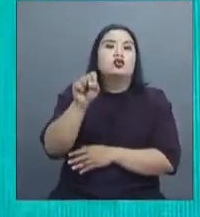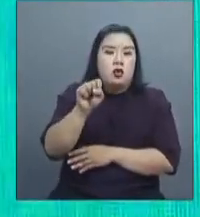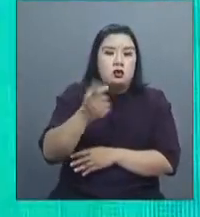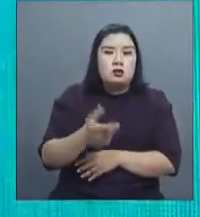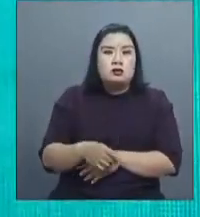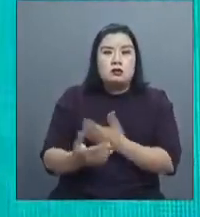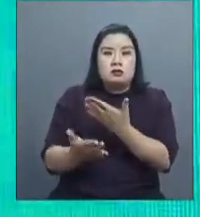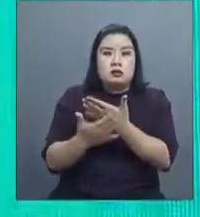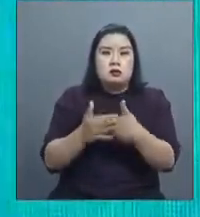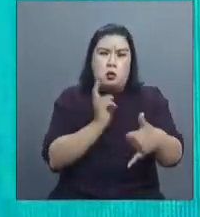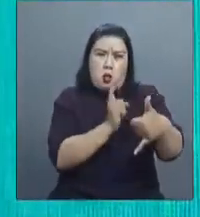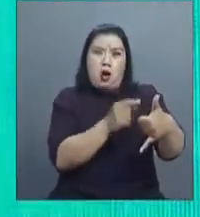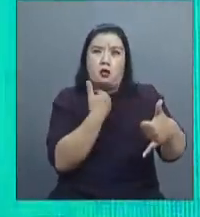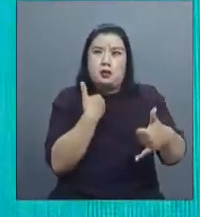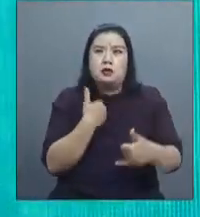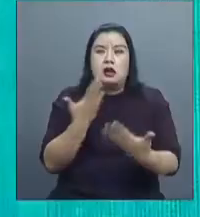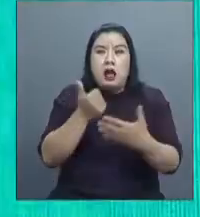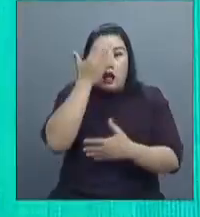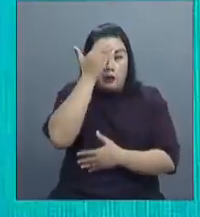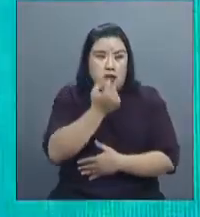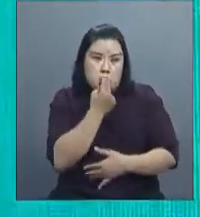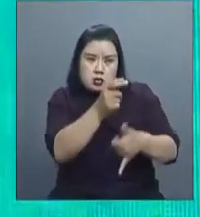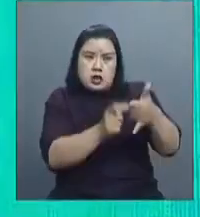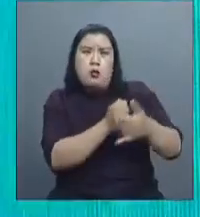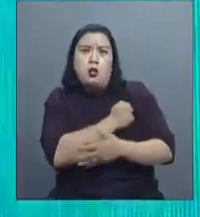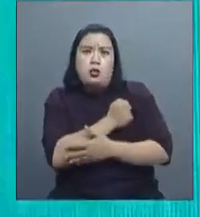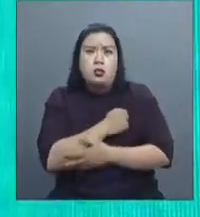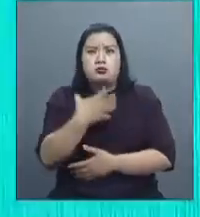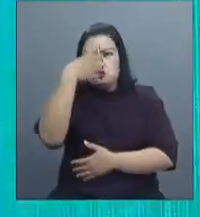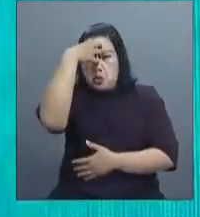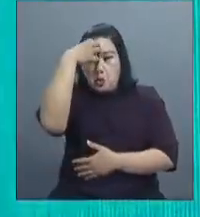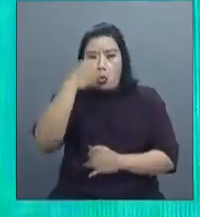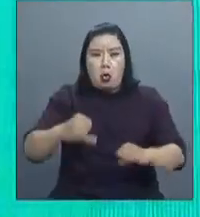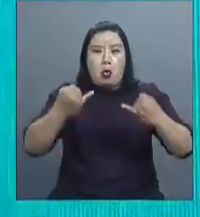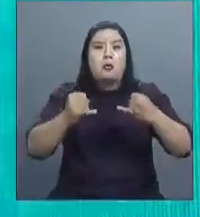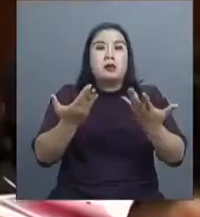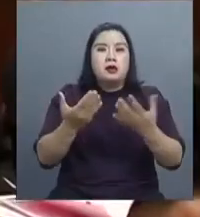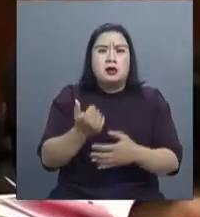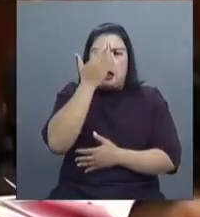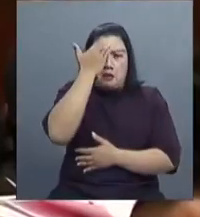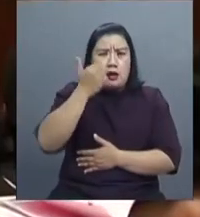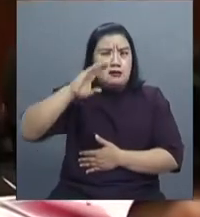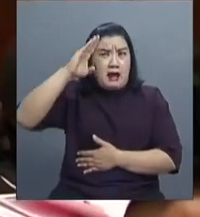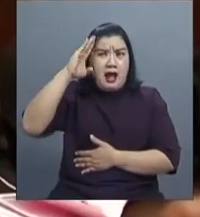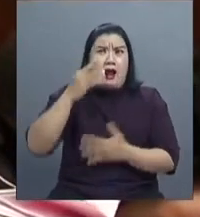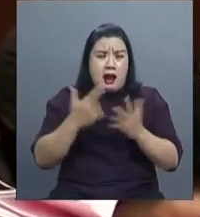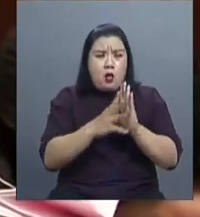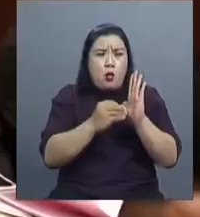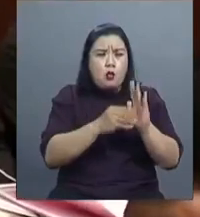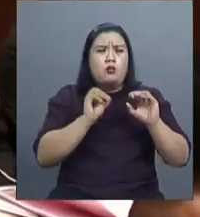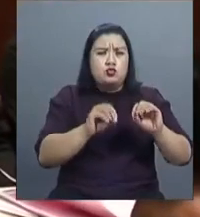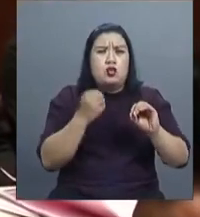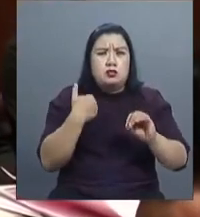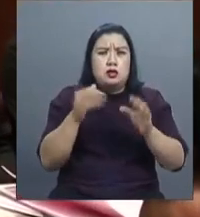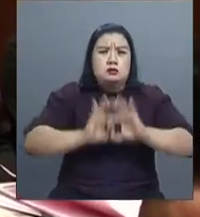ที่ด้วยความอดทนอดกั้นไม่ทำให้เกิดความรุนแรงพร้อมกับย้ำว่ากำลังพลถูกอบรมสั่งสอนมาเป็นอย่างดีต้องระมัดระ